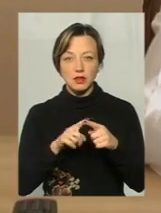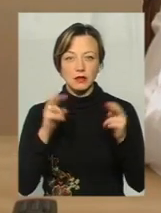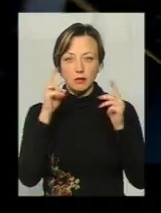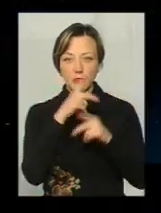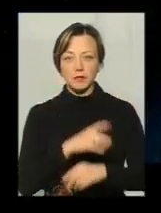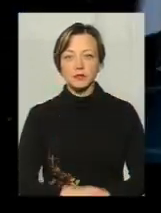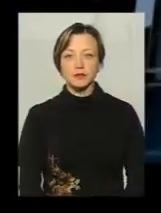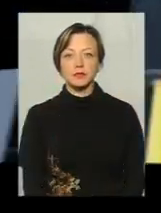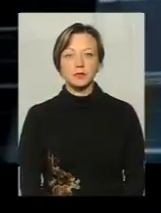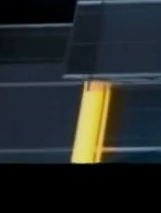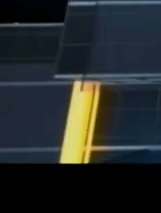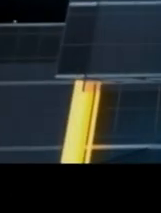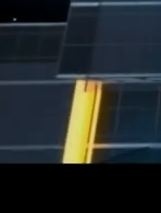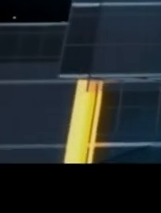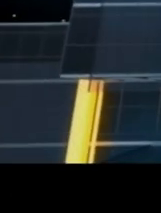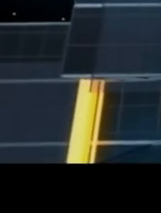недоречно.